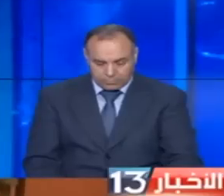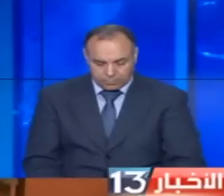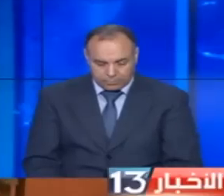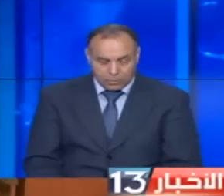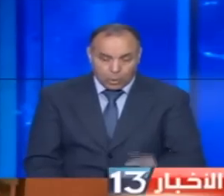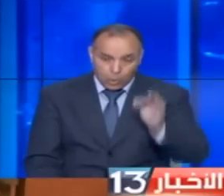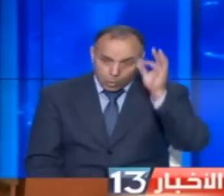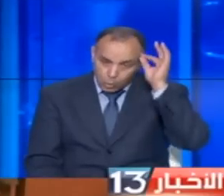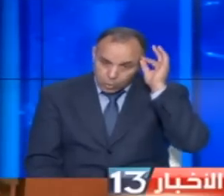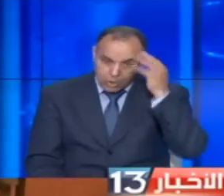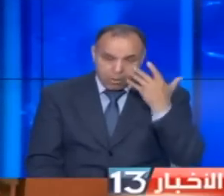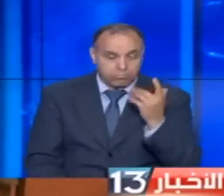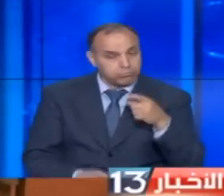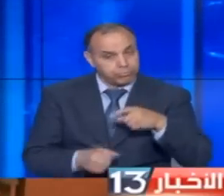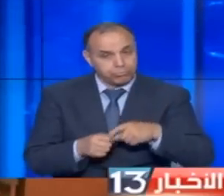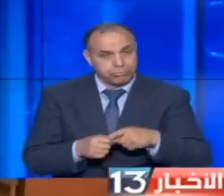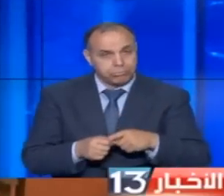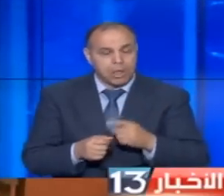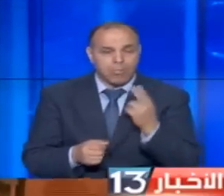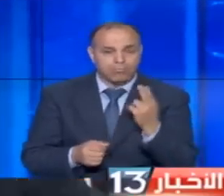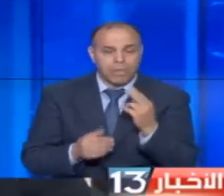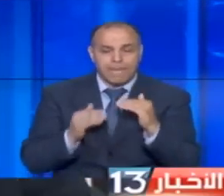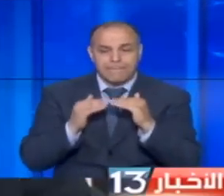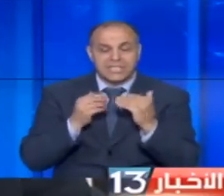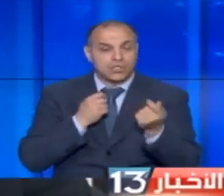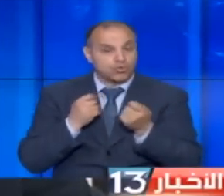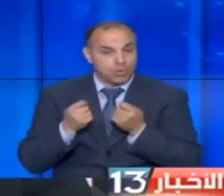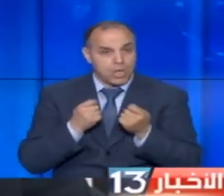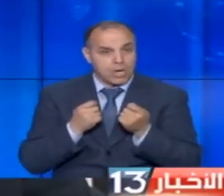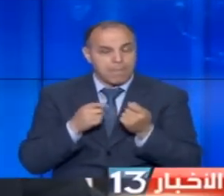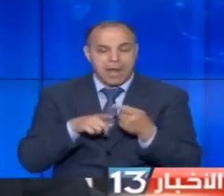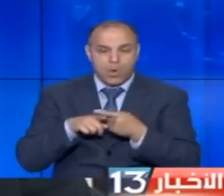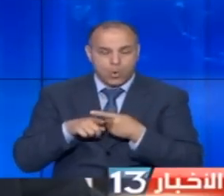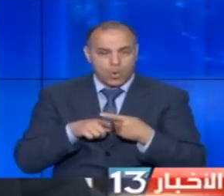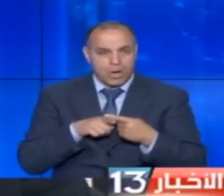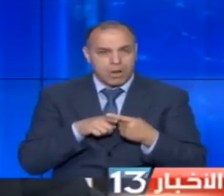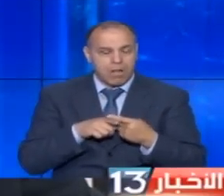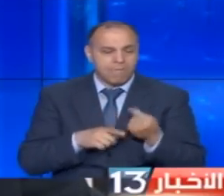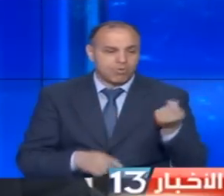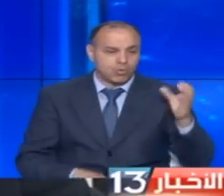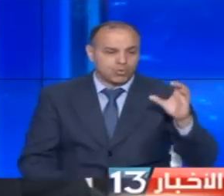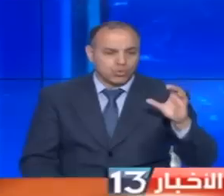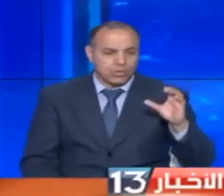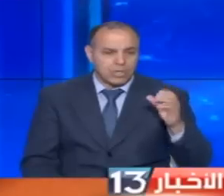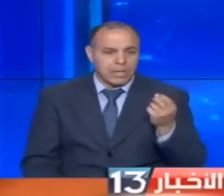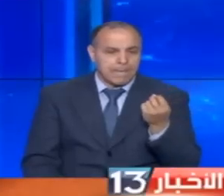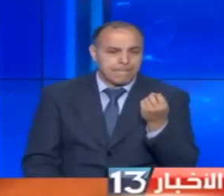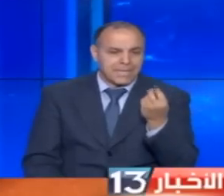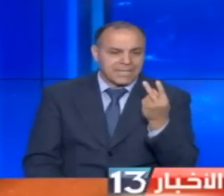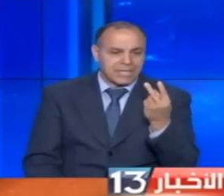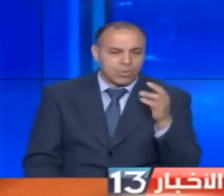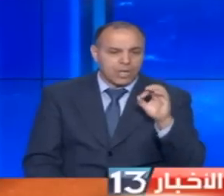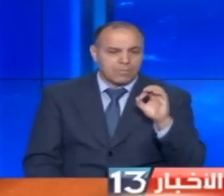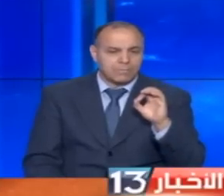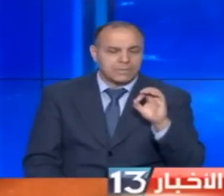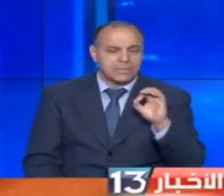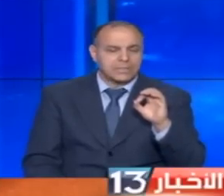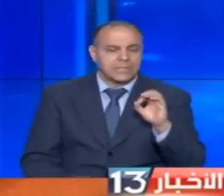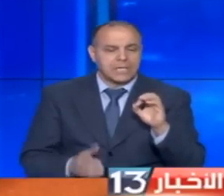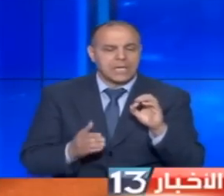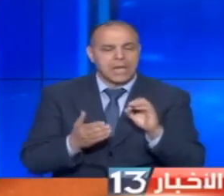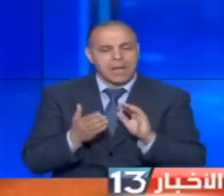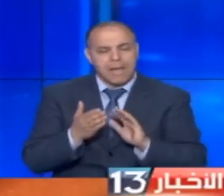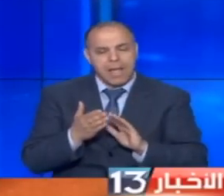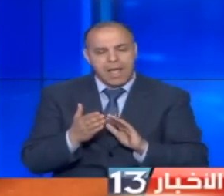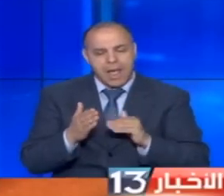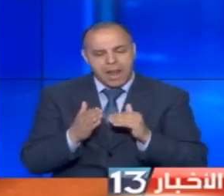والتي تسجل عجزا على المستوى التجاري مع اليونان بمبلغ قرابه مائتين وخمسين الف يورو تبحث